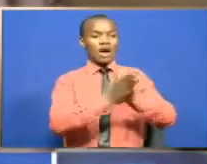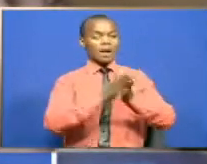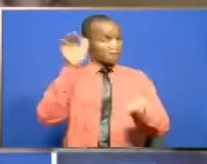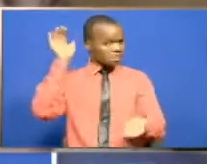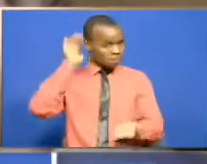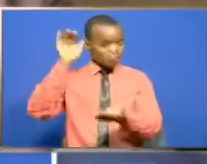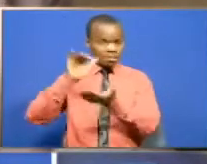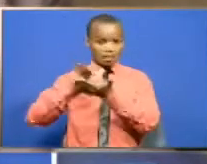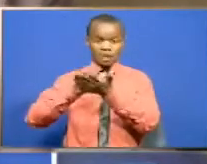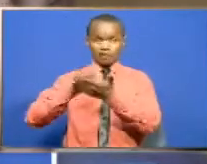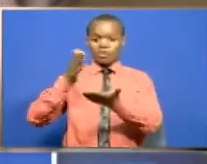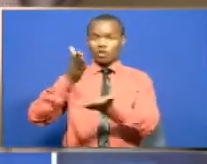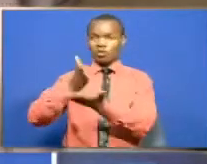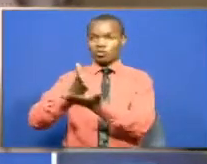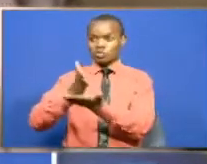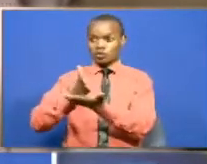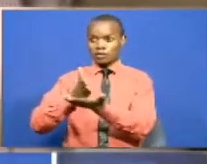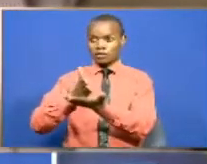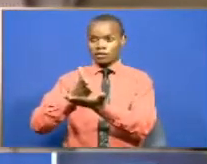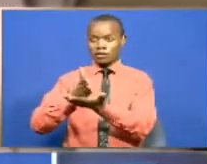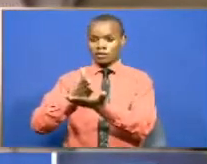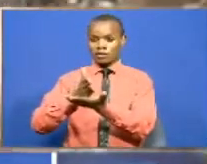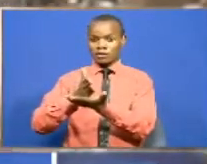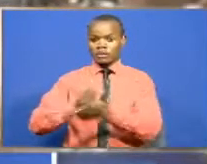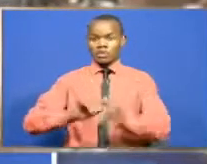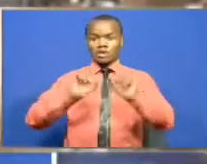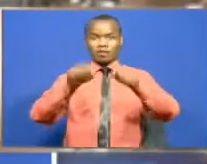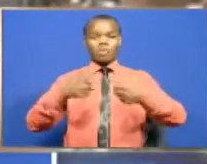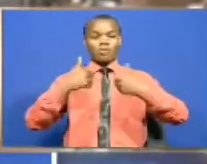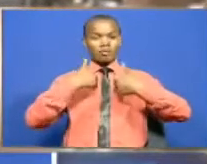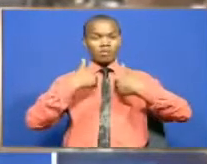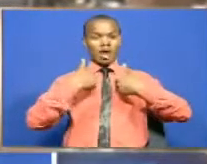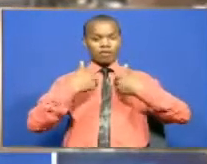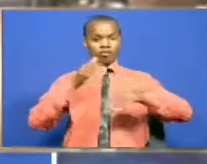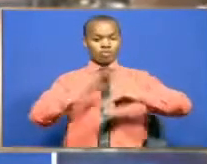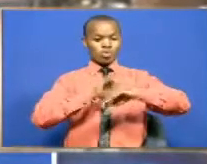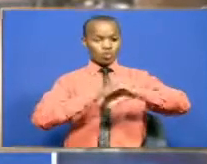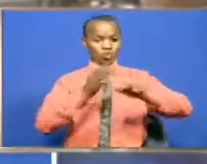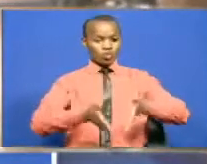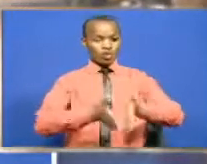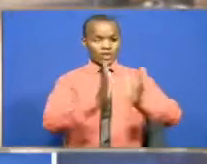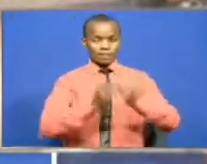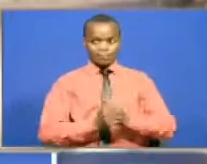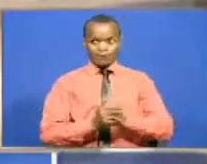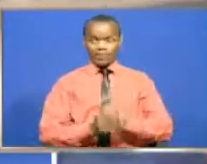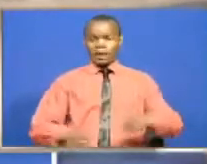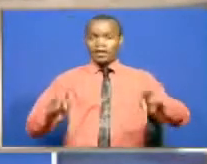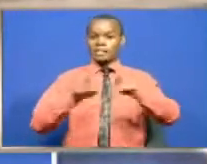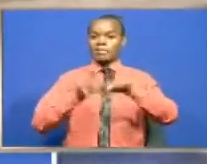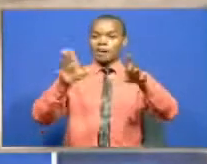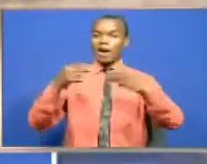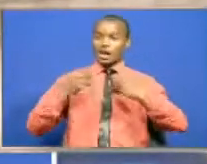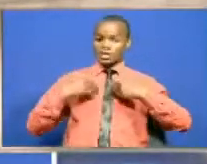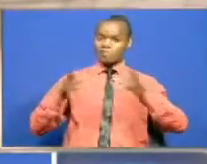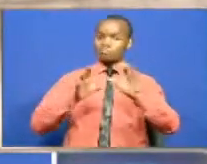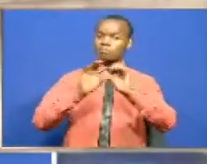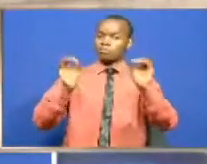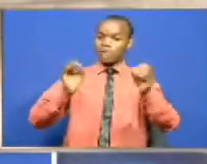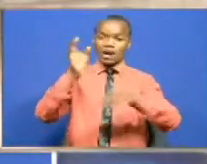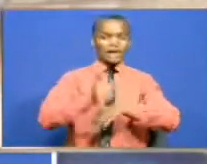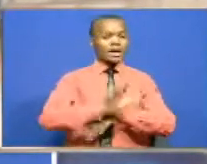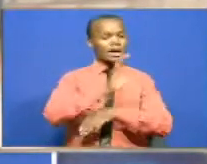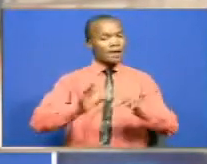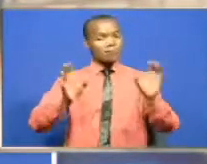kwamba kutakuwa na mwelekeo mzuri. Akipuzilia mbali madai kwamba yeye ni mhalifu anayetoroka kukwepa